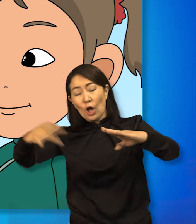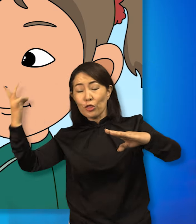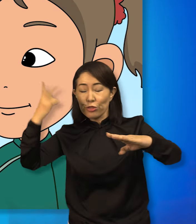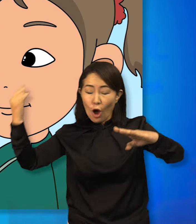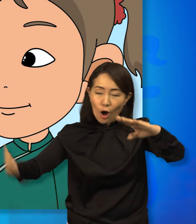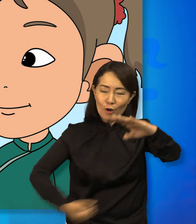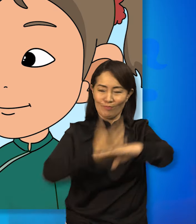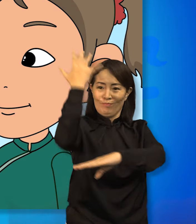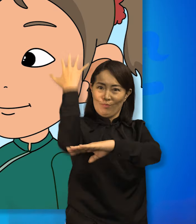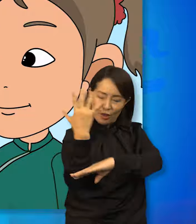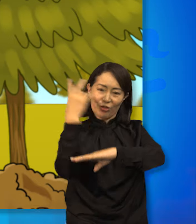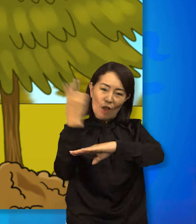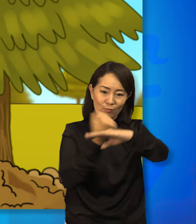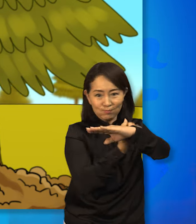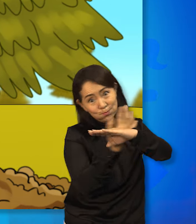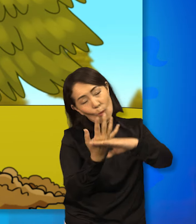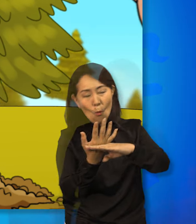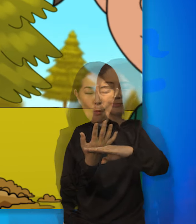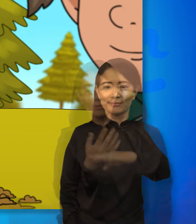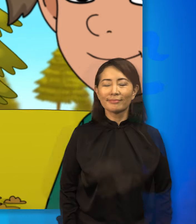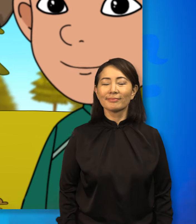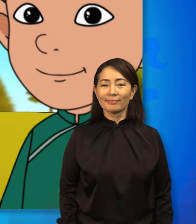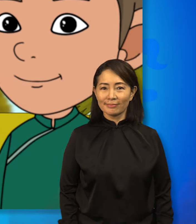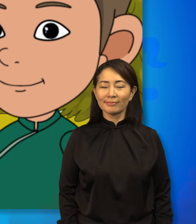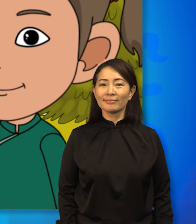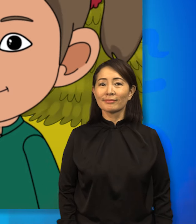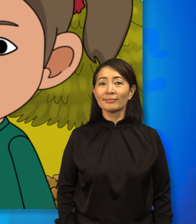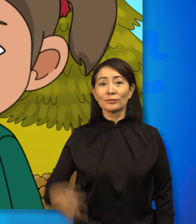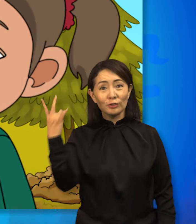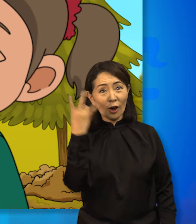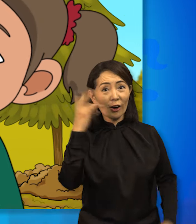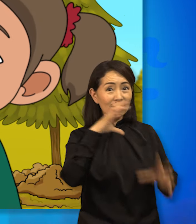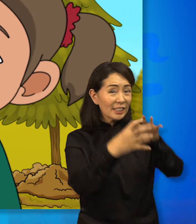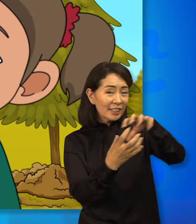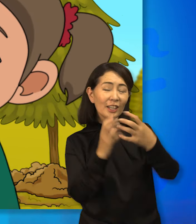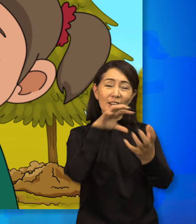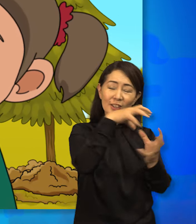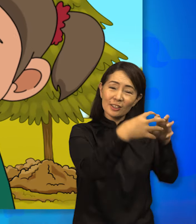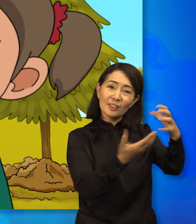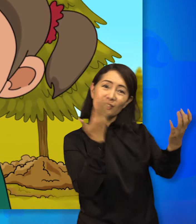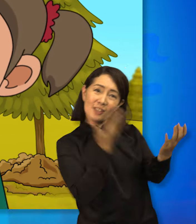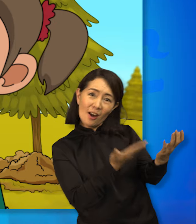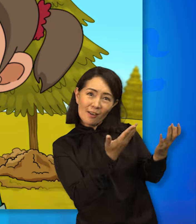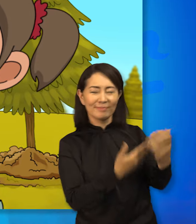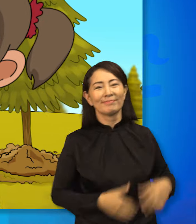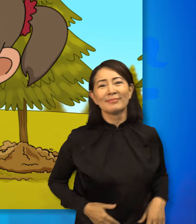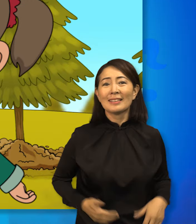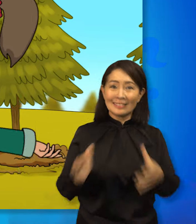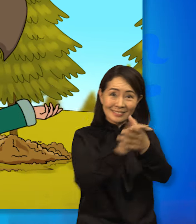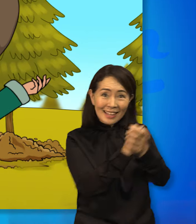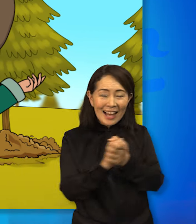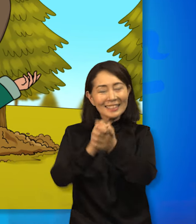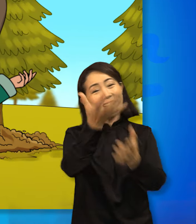бүхнийг биелүүлцгээе. Эрүүл саруул ирээдүйг эвдээ бүгдээр бүтээцгээе.